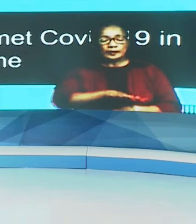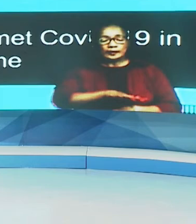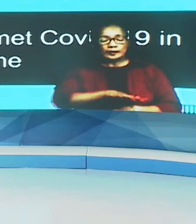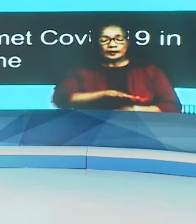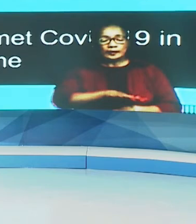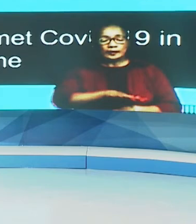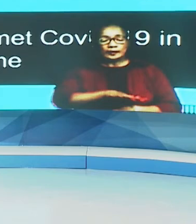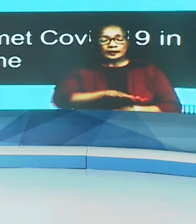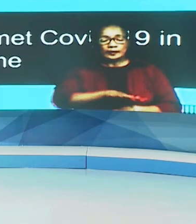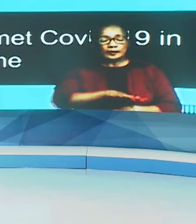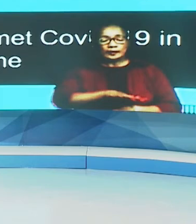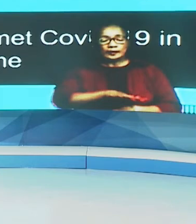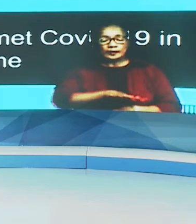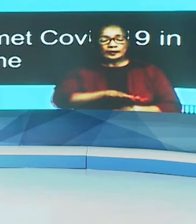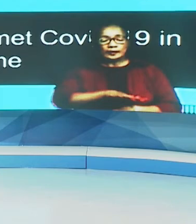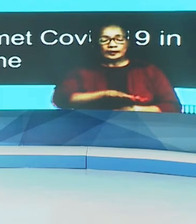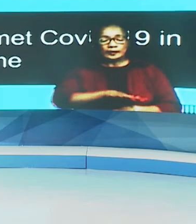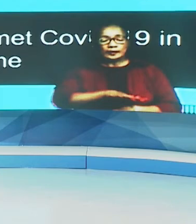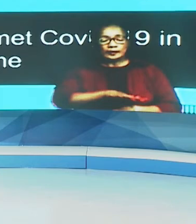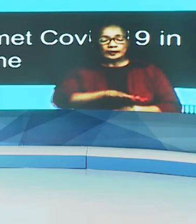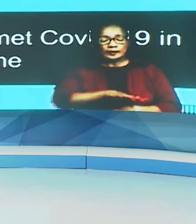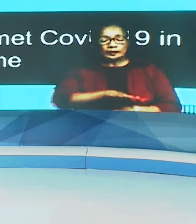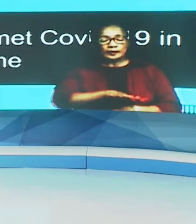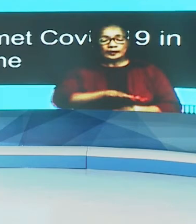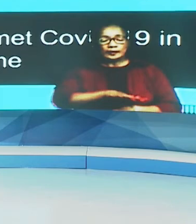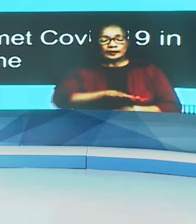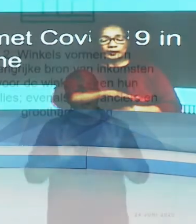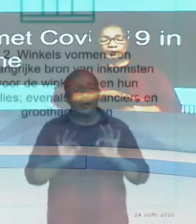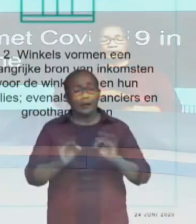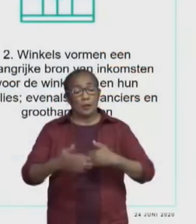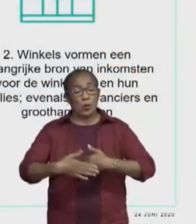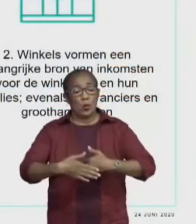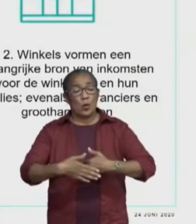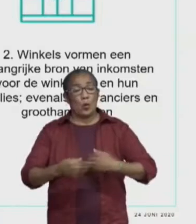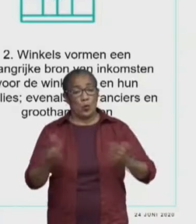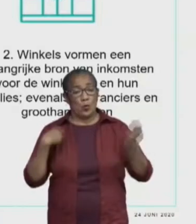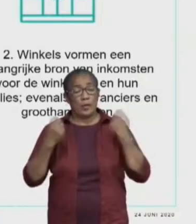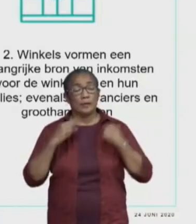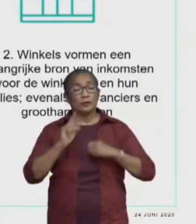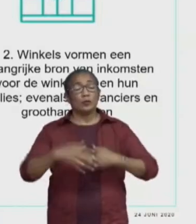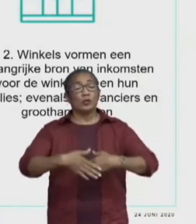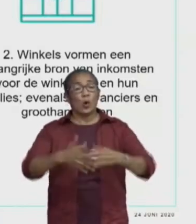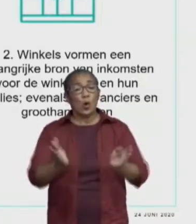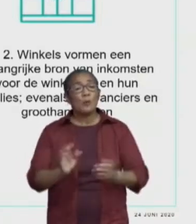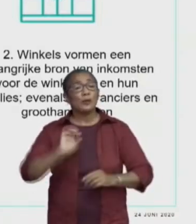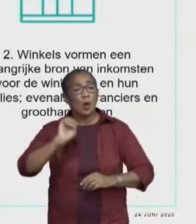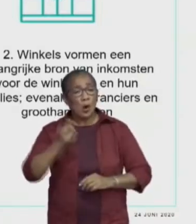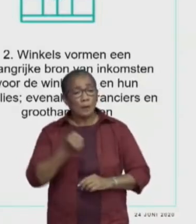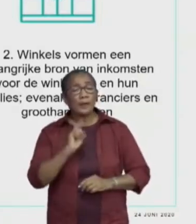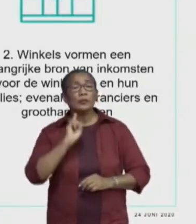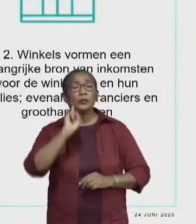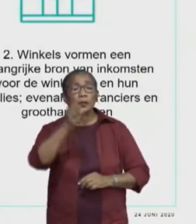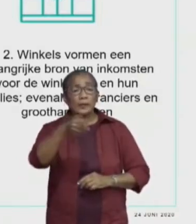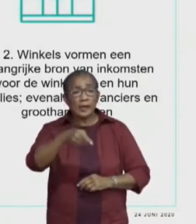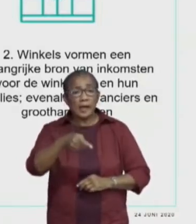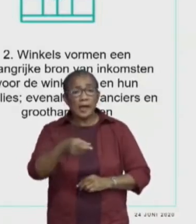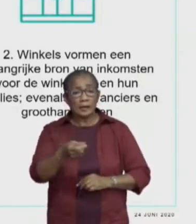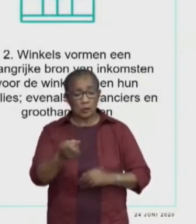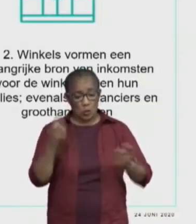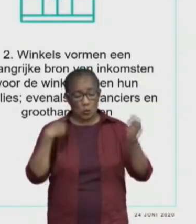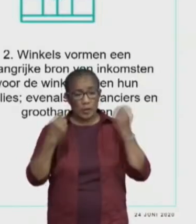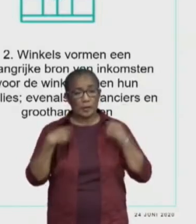redenen belangrijk is dat winkels open blijven. Natuurlijk, we moeten in staat zijn om onze boodschappen te kunnen doen.